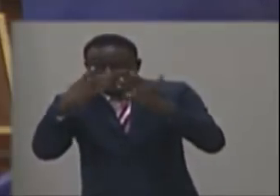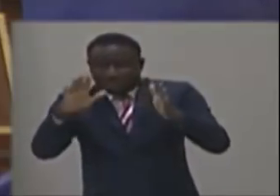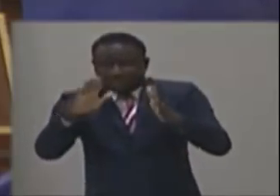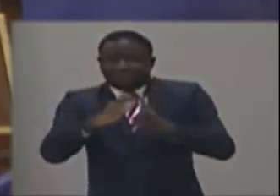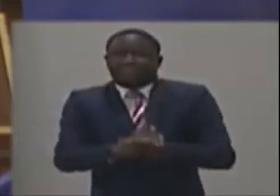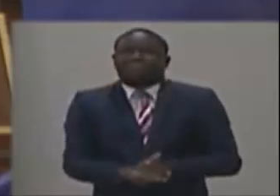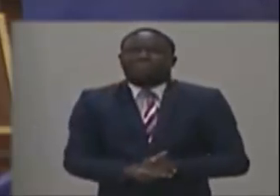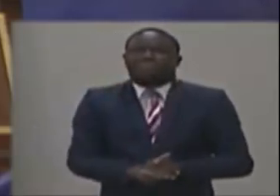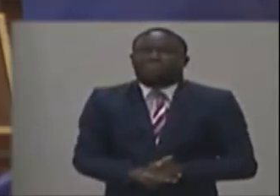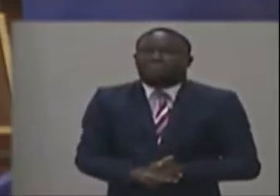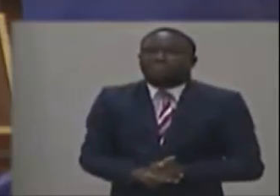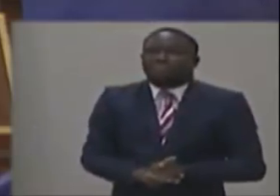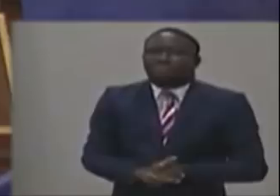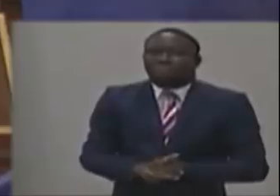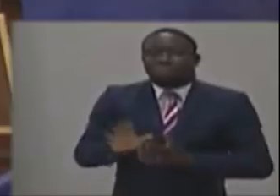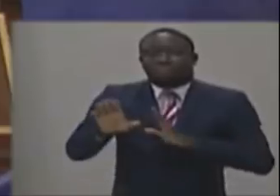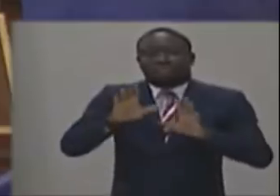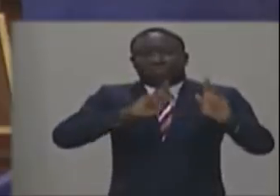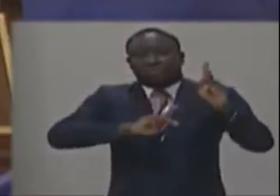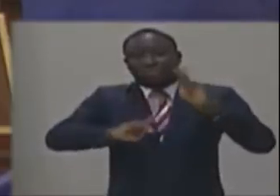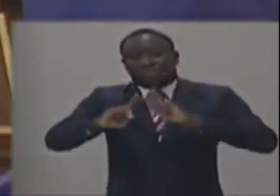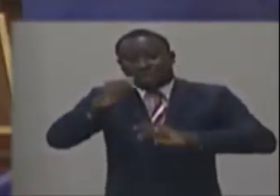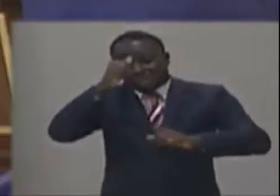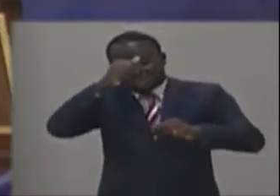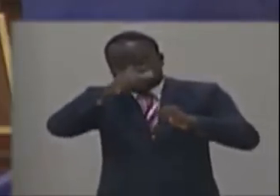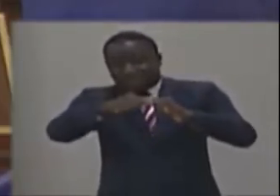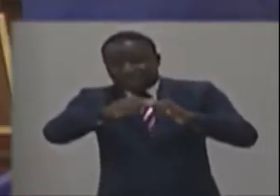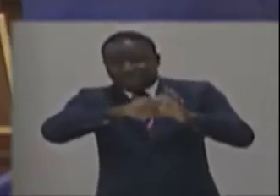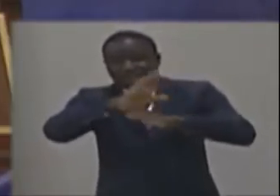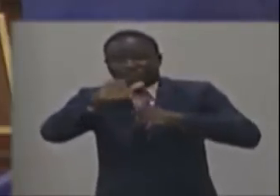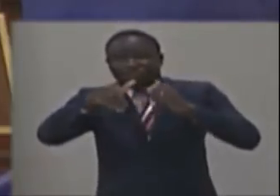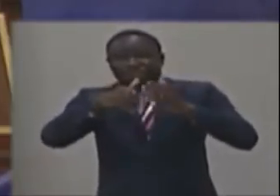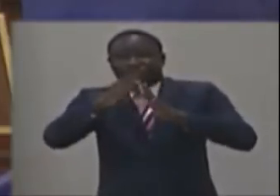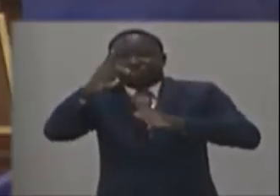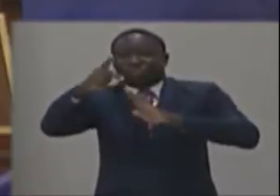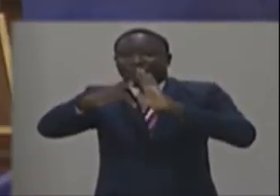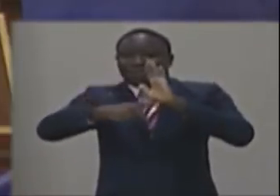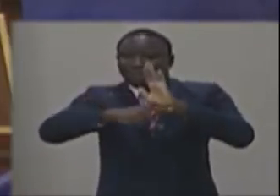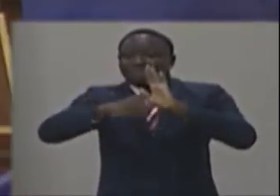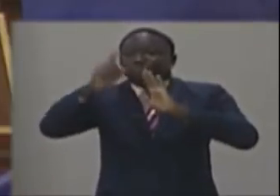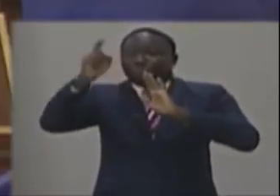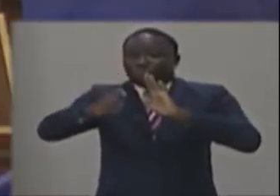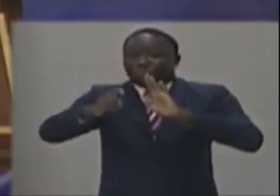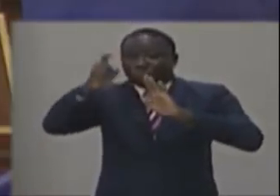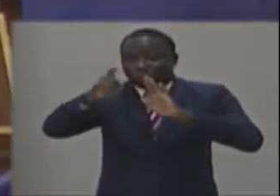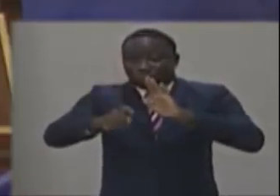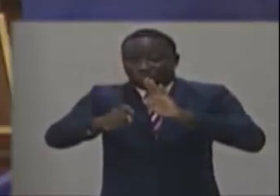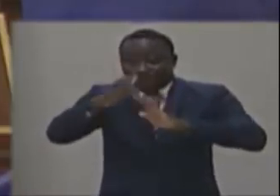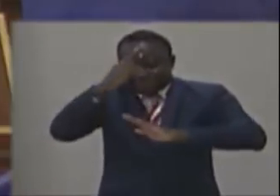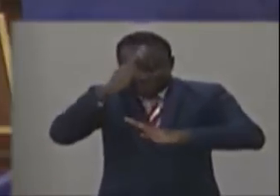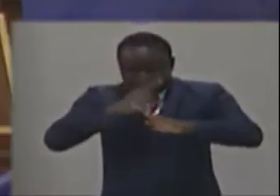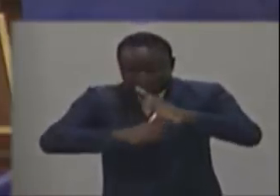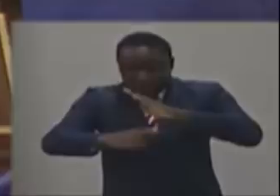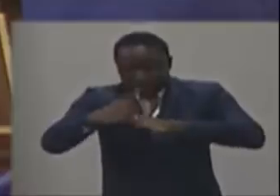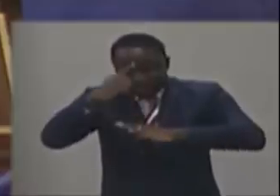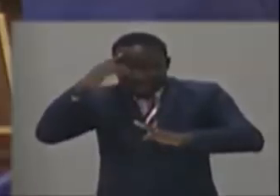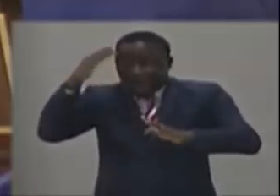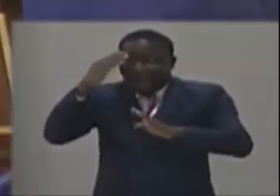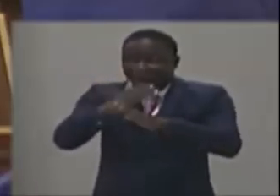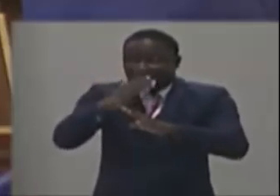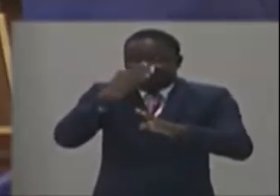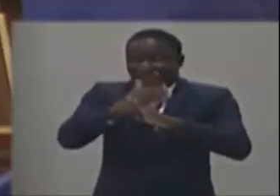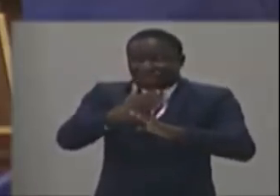finir, m'a fait peuple à songer toute consigne qu'il doit respecter pour